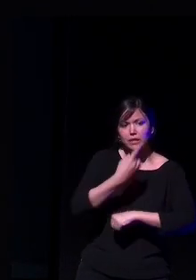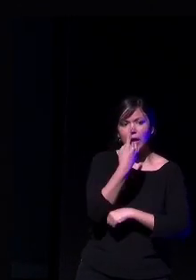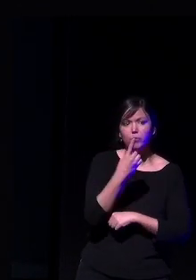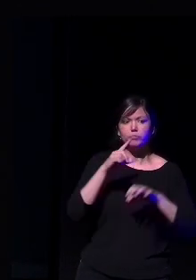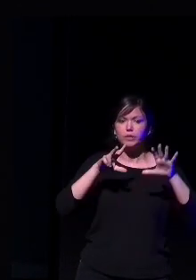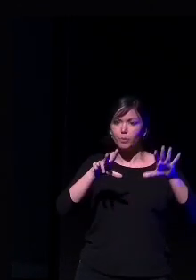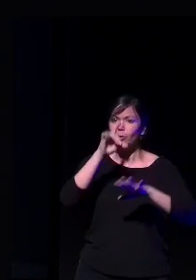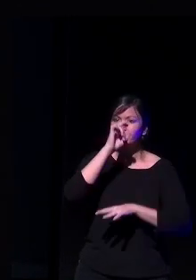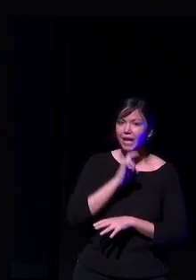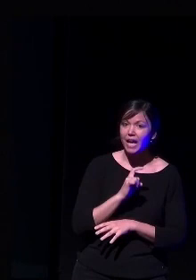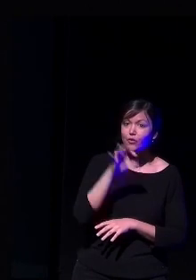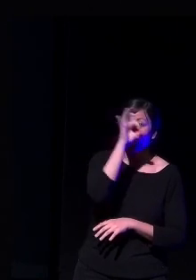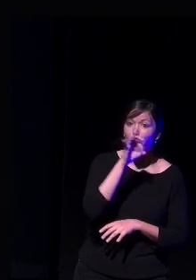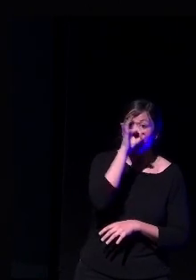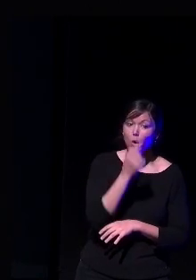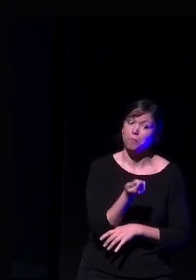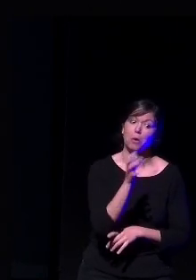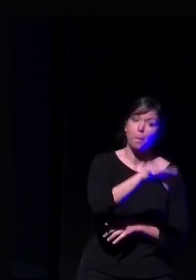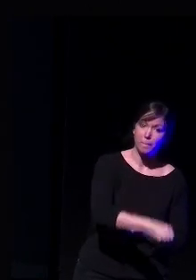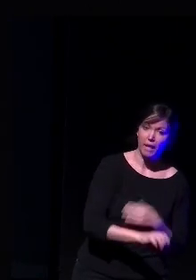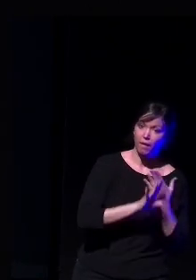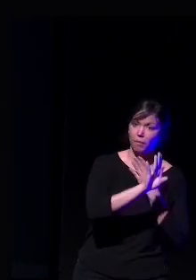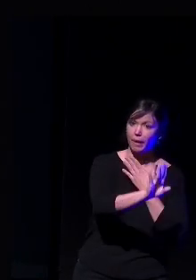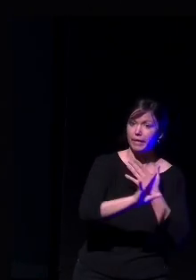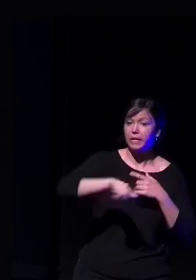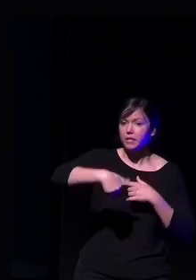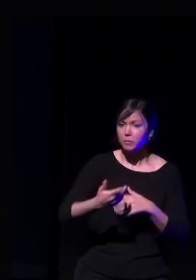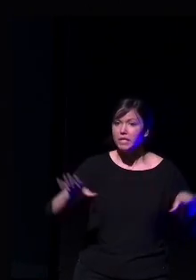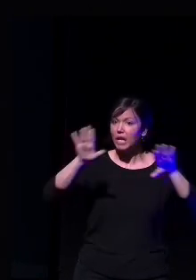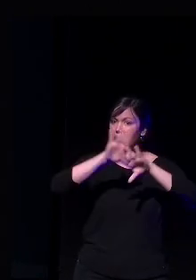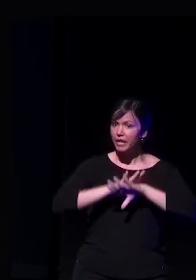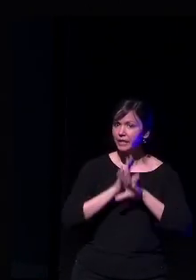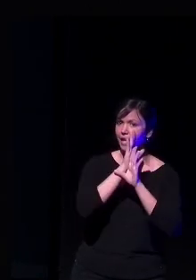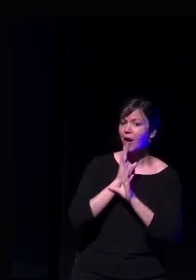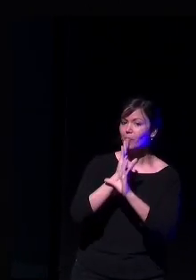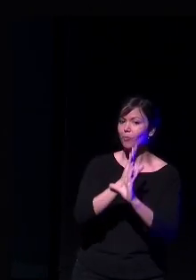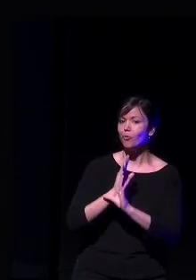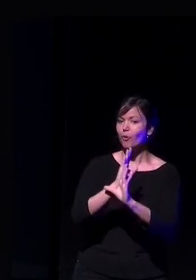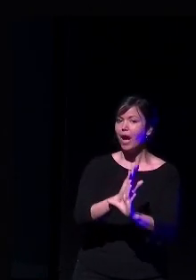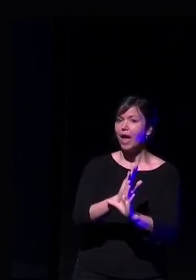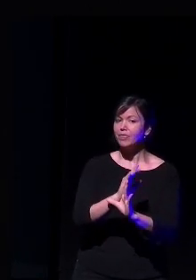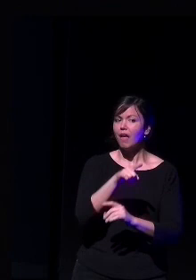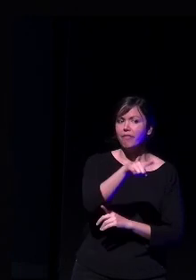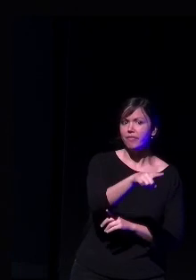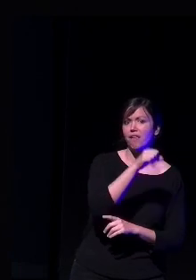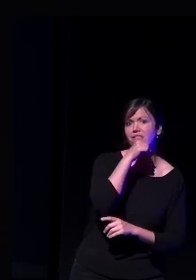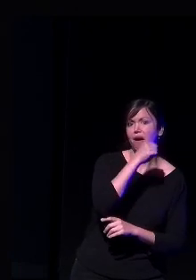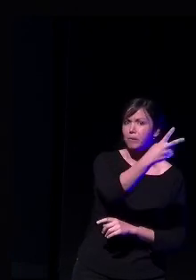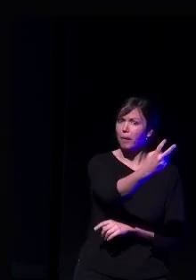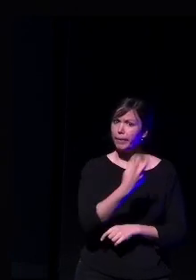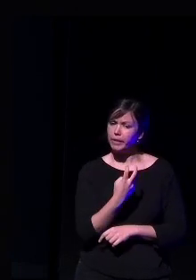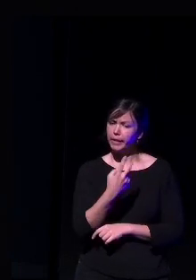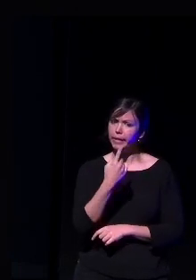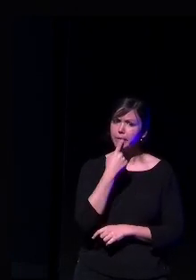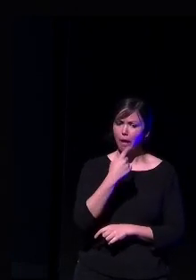un porc al veí. I a la nit, d'amagat, va venir l'avi d'aquella casa i li